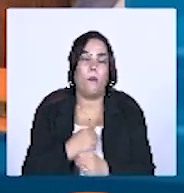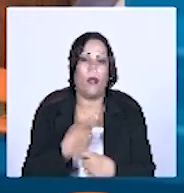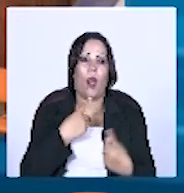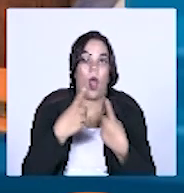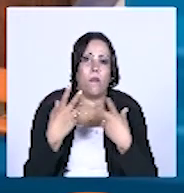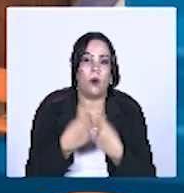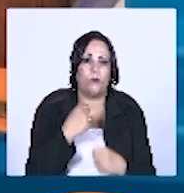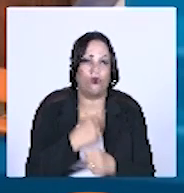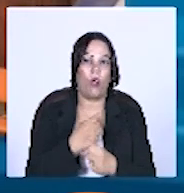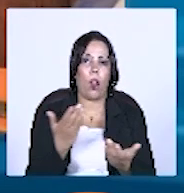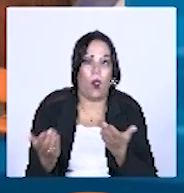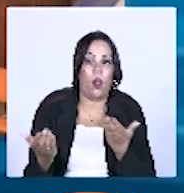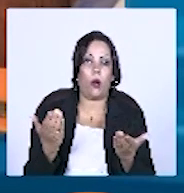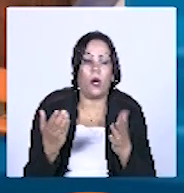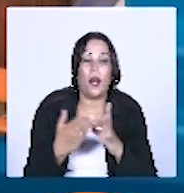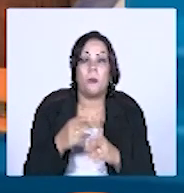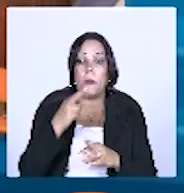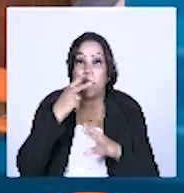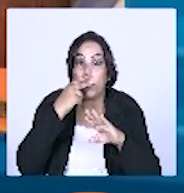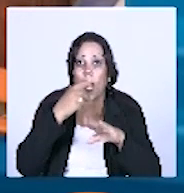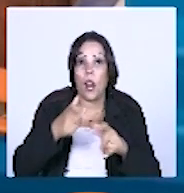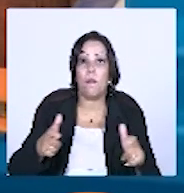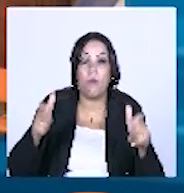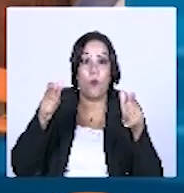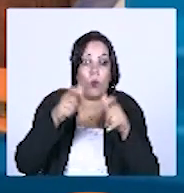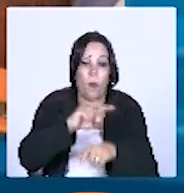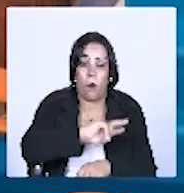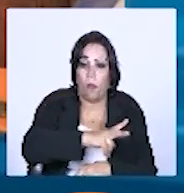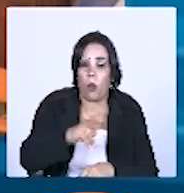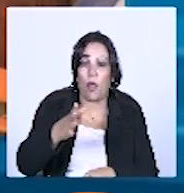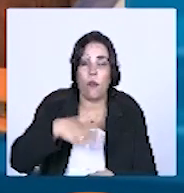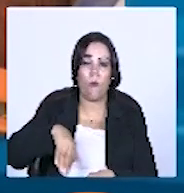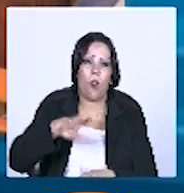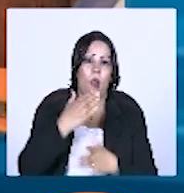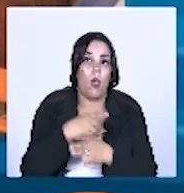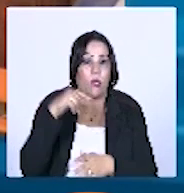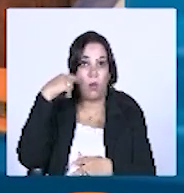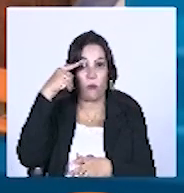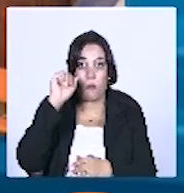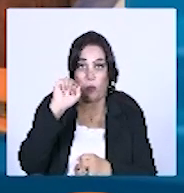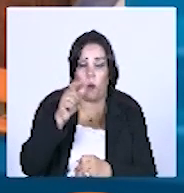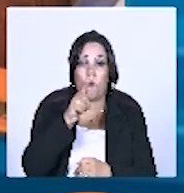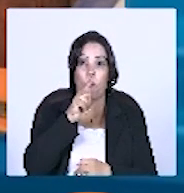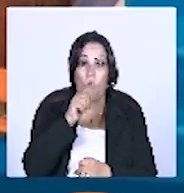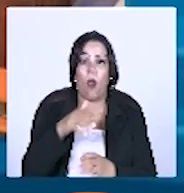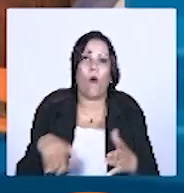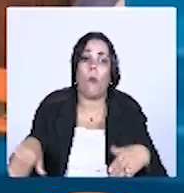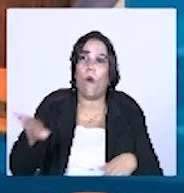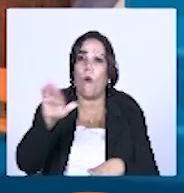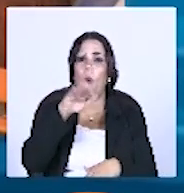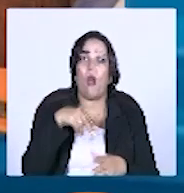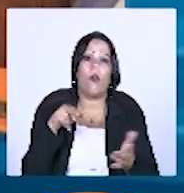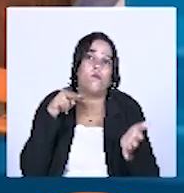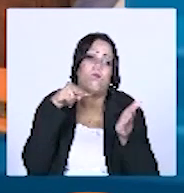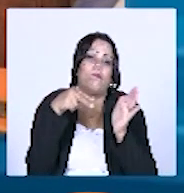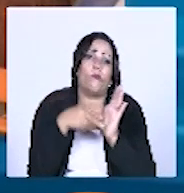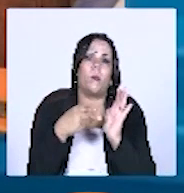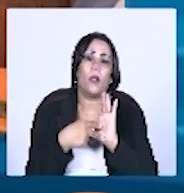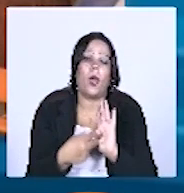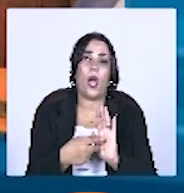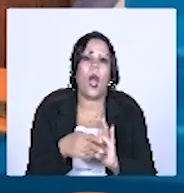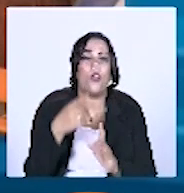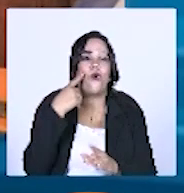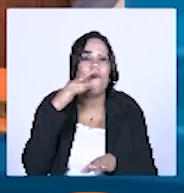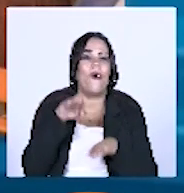فعندما يعبر المجتمع بمختلف فئاته عن وجهات النظر المتعدده بنصل جميعا الى نقطه توازن